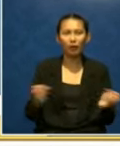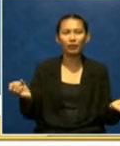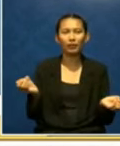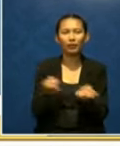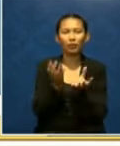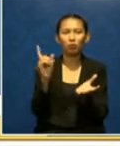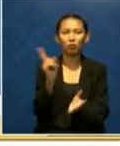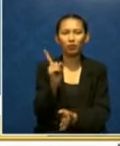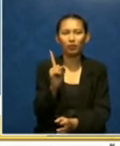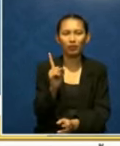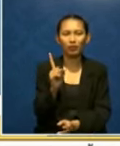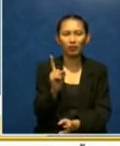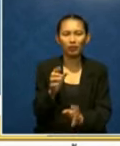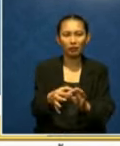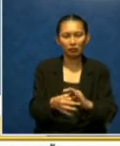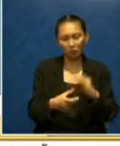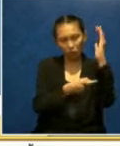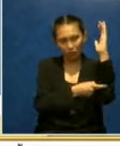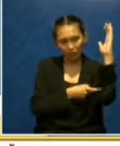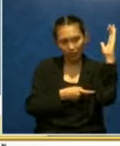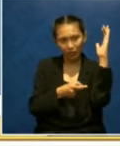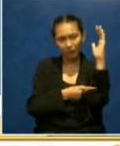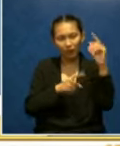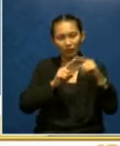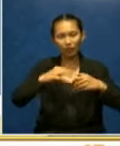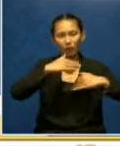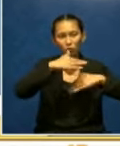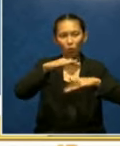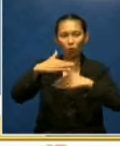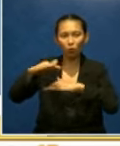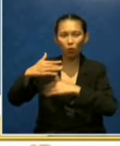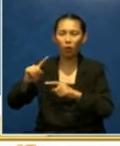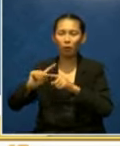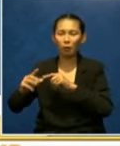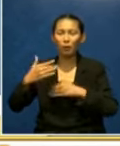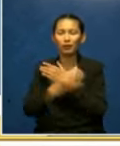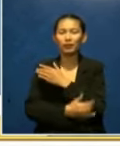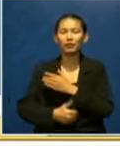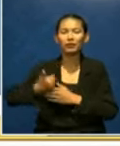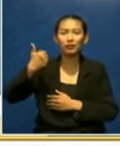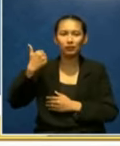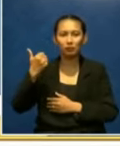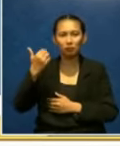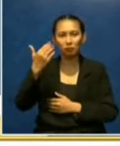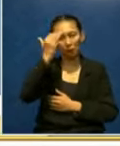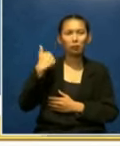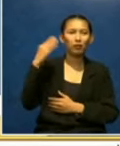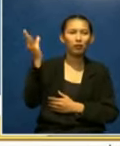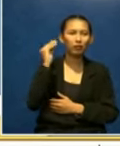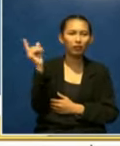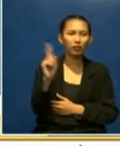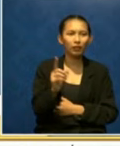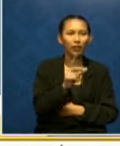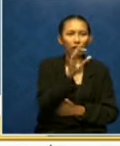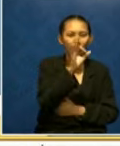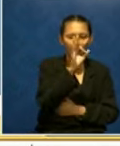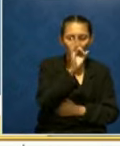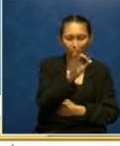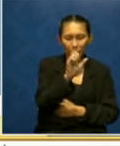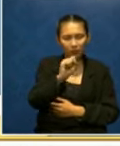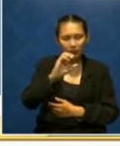ต่อเรื่องของวัตถุดิบยางพาราที่จะส่งออกจากประเทศไทยไปยังต่างประเทศนะคะหลายท่านน่าจะเคยได้ยินเรื่องของ fscแล้วก็